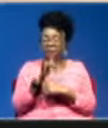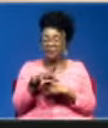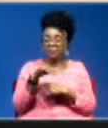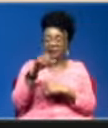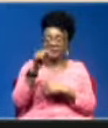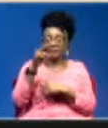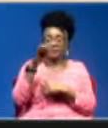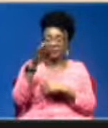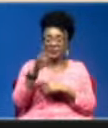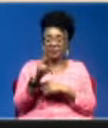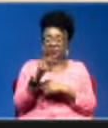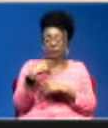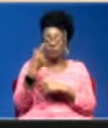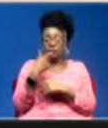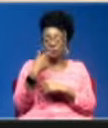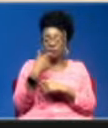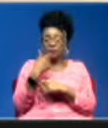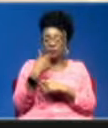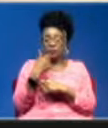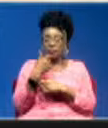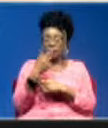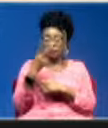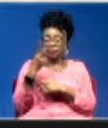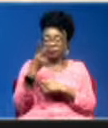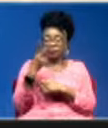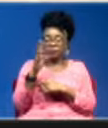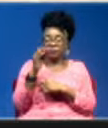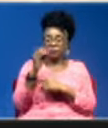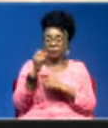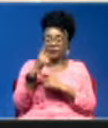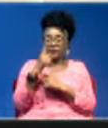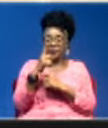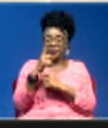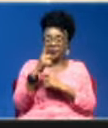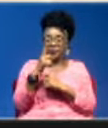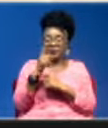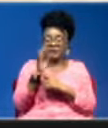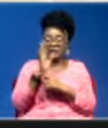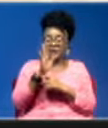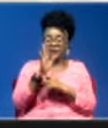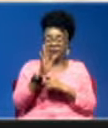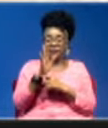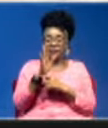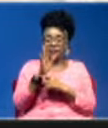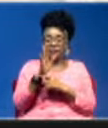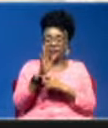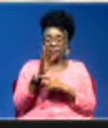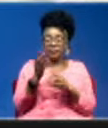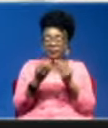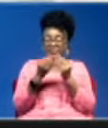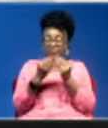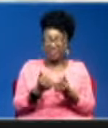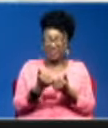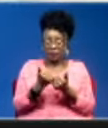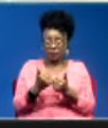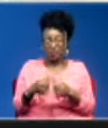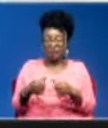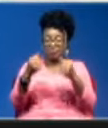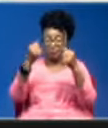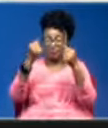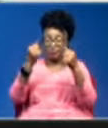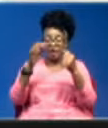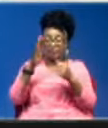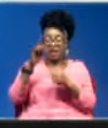Makau ambaye mwaka wa 2011 aliweza kuvunja rekodi hapa ya dunia hapa Berlin,